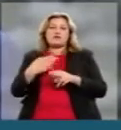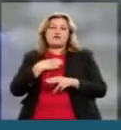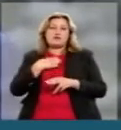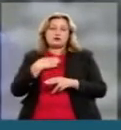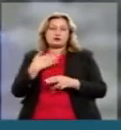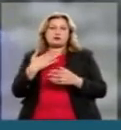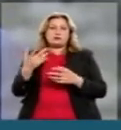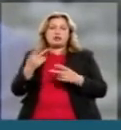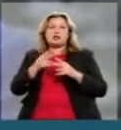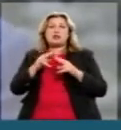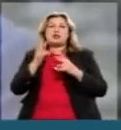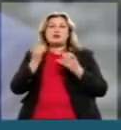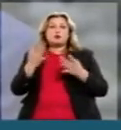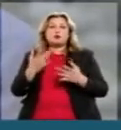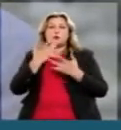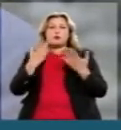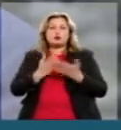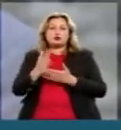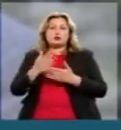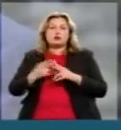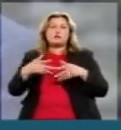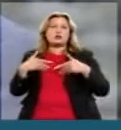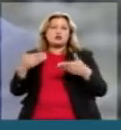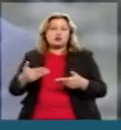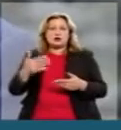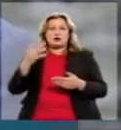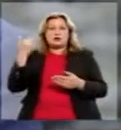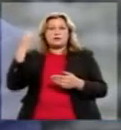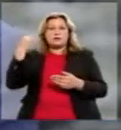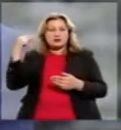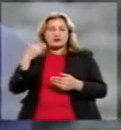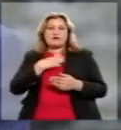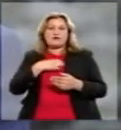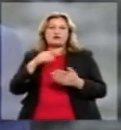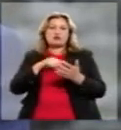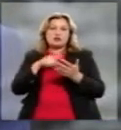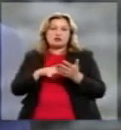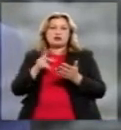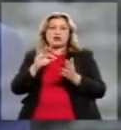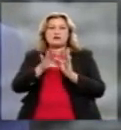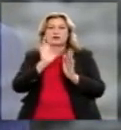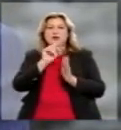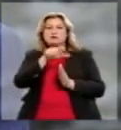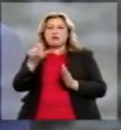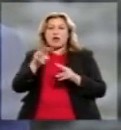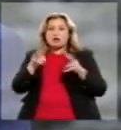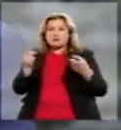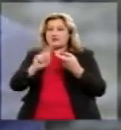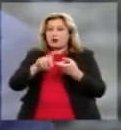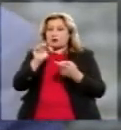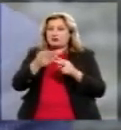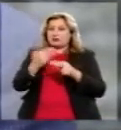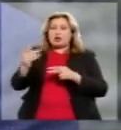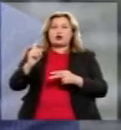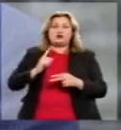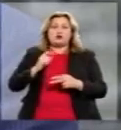міндет жүктейтін стратегиялық бастама. Сайланатын ауыл әкімдерінен жергілікті жұртшылық жоғары нәтиже күтетін аян. Тұрғындар өздері өмір сүріп жатқан елді мекен басшысын